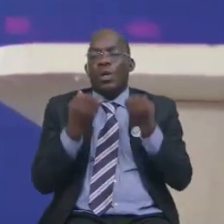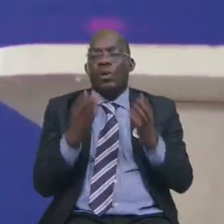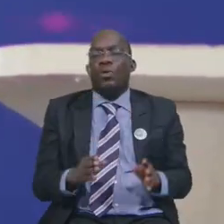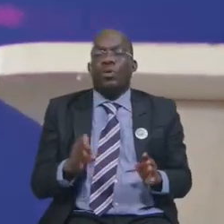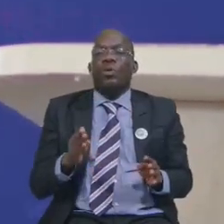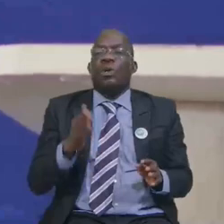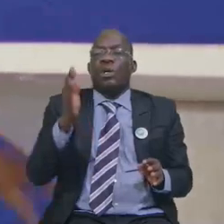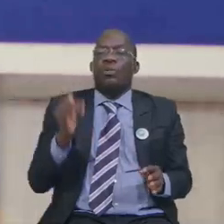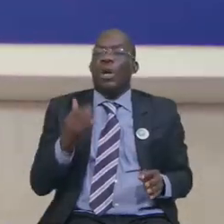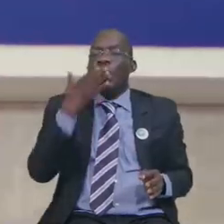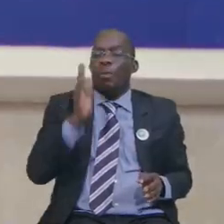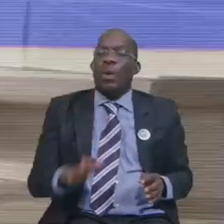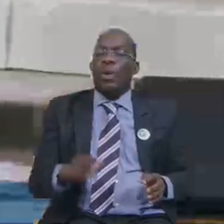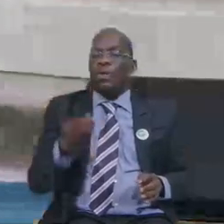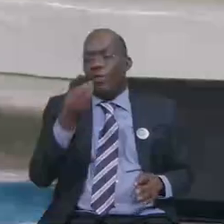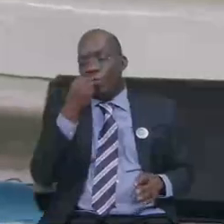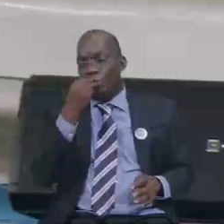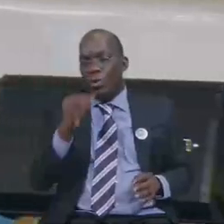de sucre trop